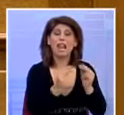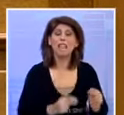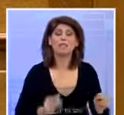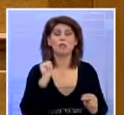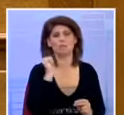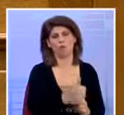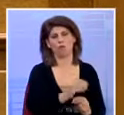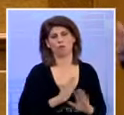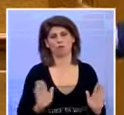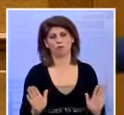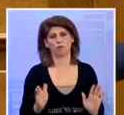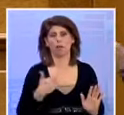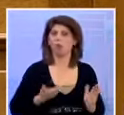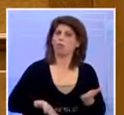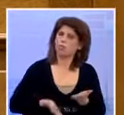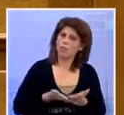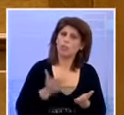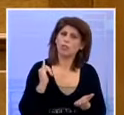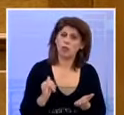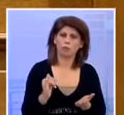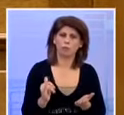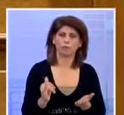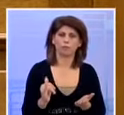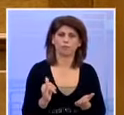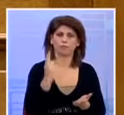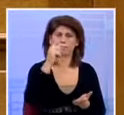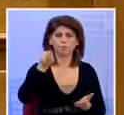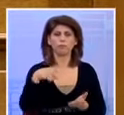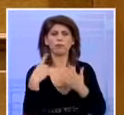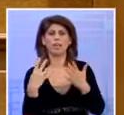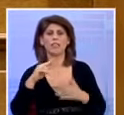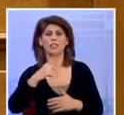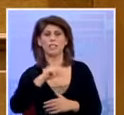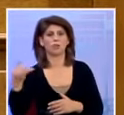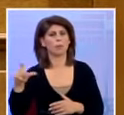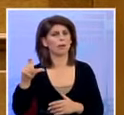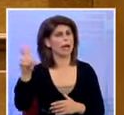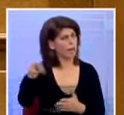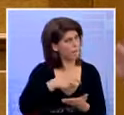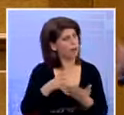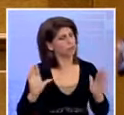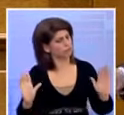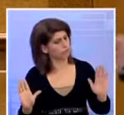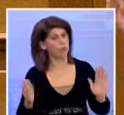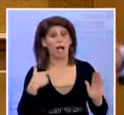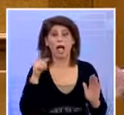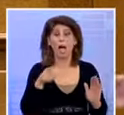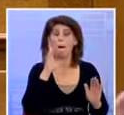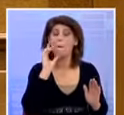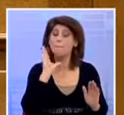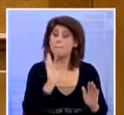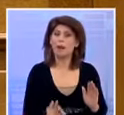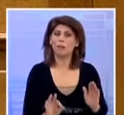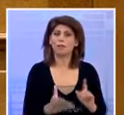ίδιος. Εγώ θα βοηθήσω ακόμα και για το 1,9 δισεκατομμύρια να πάρετε. Γιατί αυτά πράγματι κάκιστα